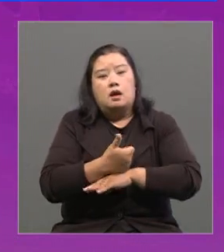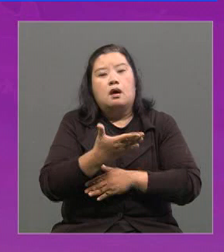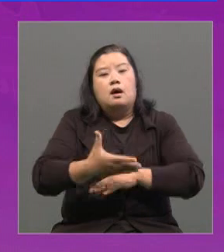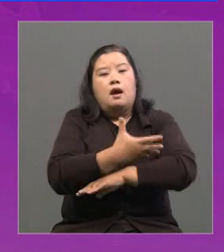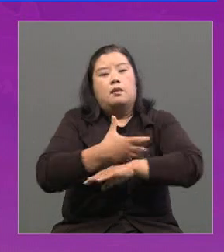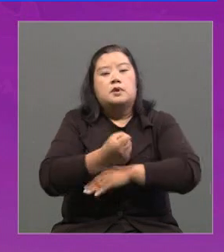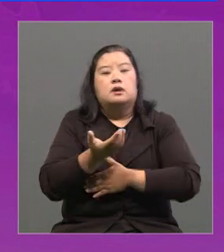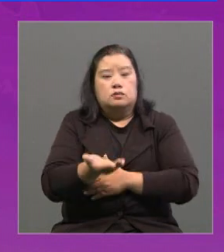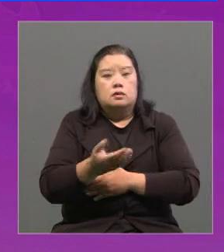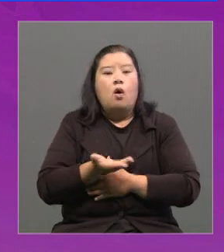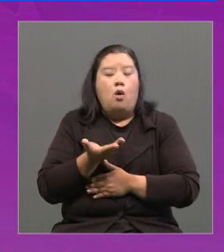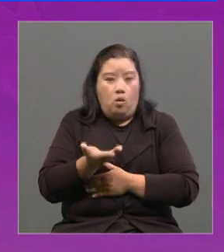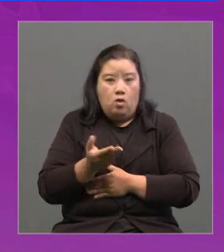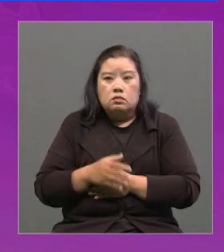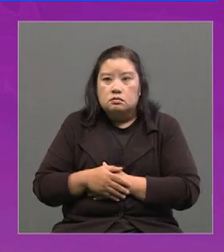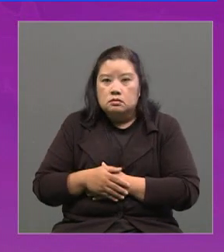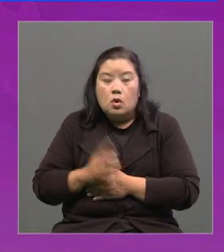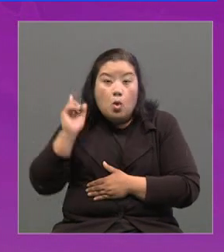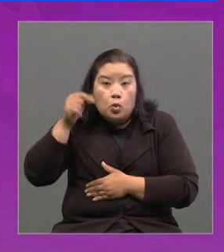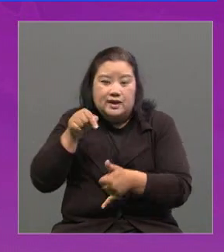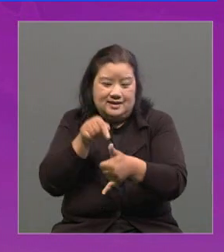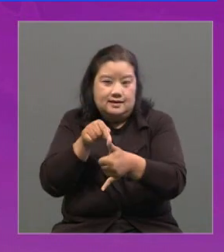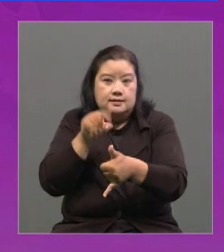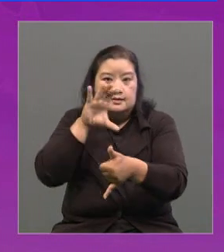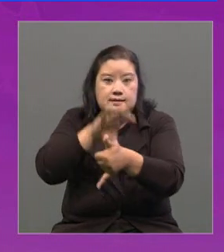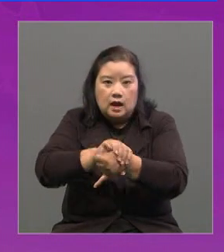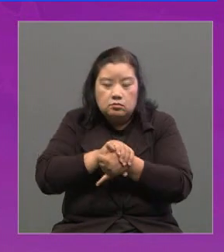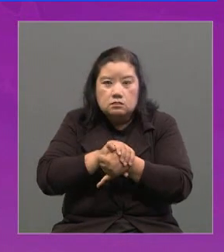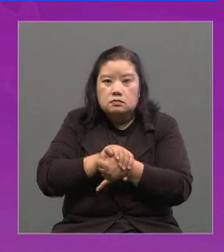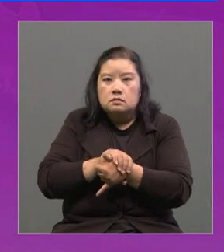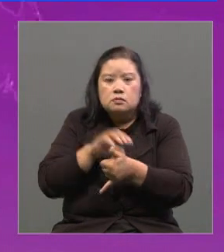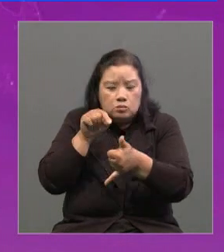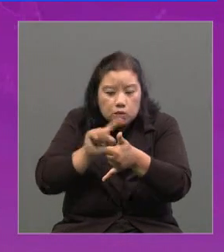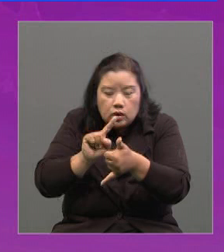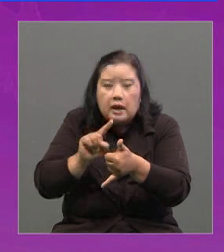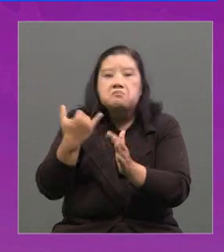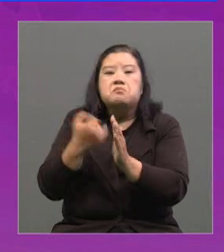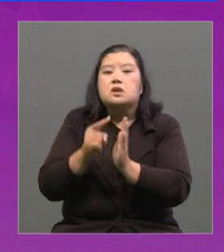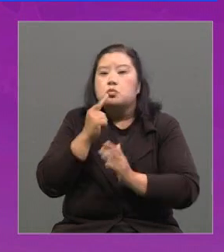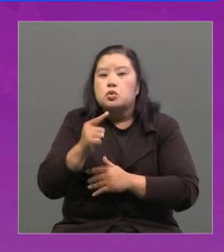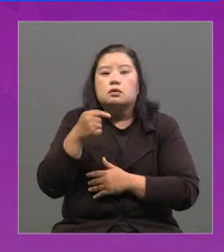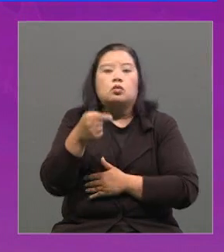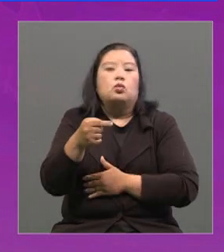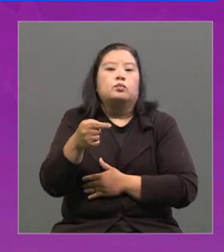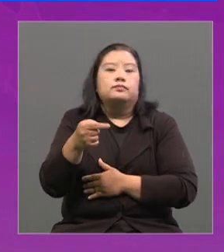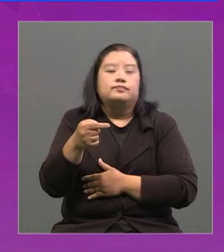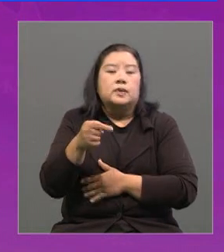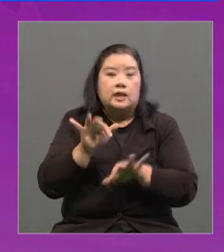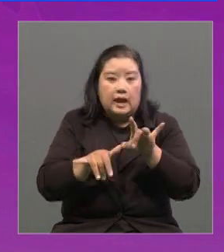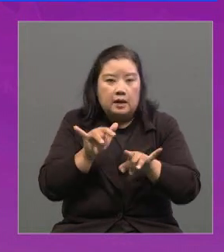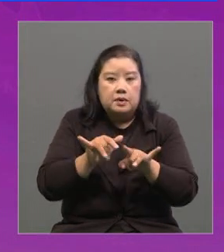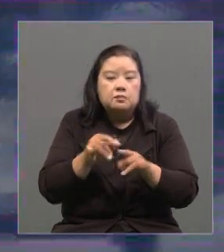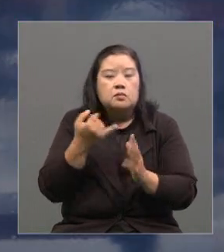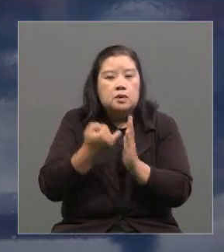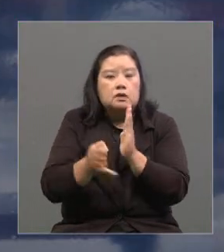นกลางขอให้เจ้าหน้าที่เอาผิดคุณลีน่าจังนะเพราะบอกว่าเข้าข่ายหมิ่นประมาทแล้วก็ผิดพรบ.คอมด้วยวันนี้ที่ศูนย์รับ